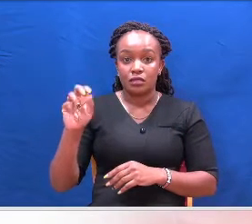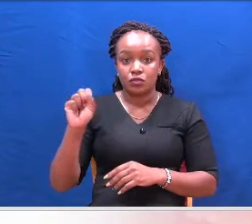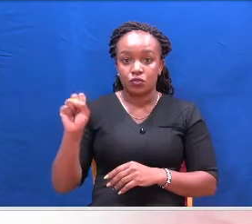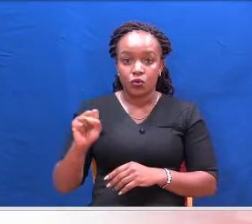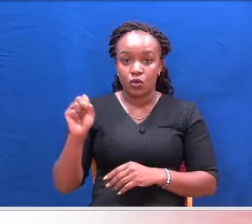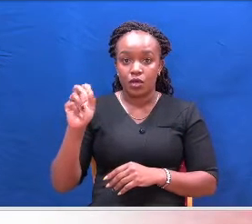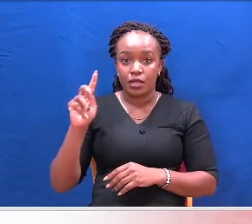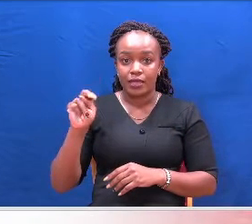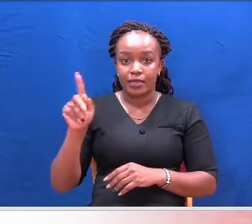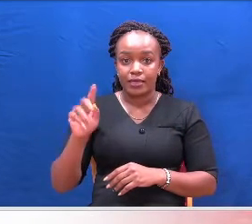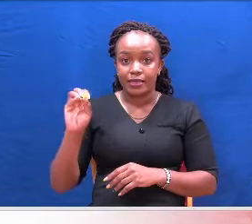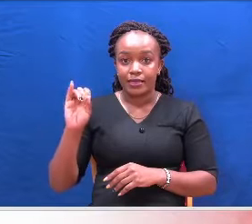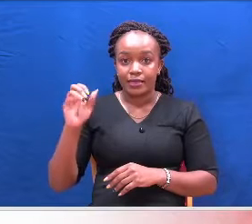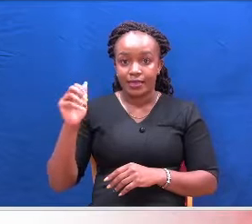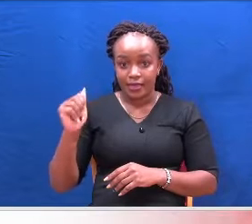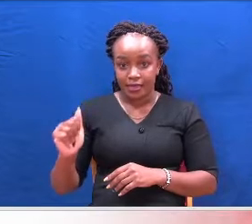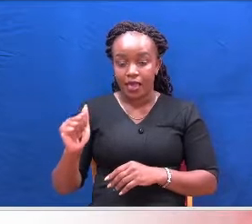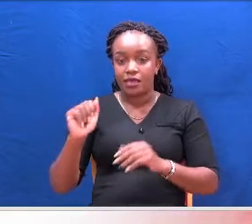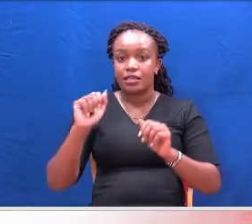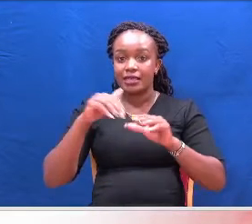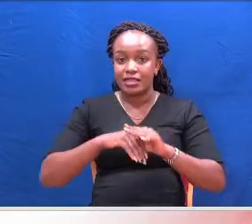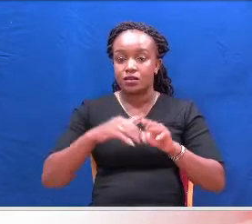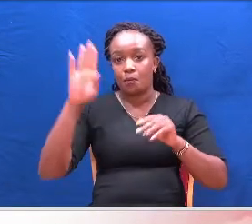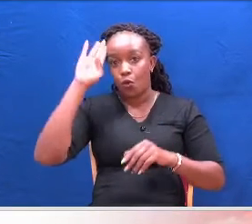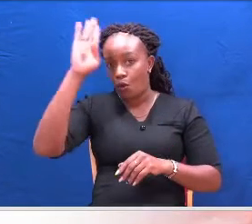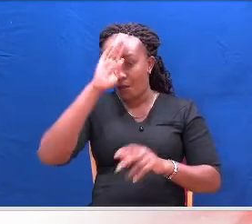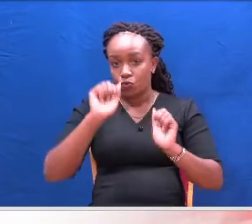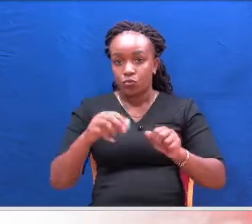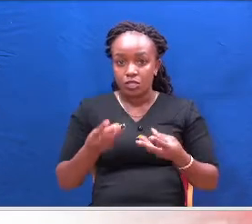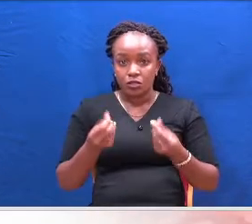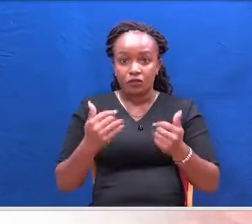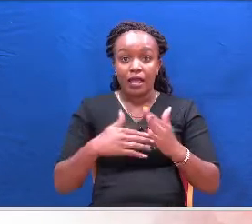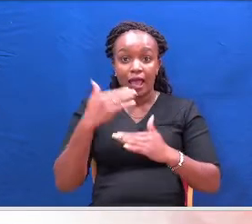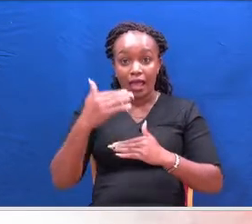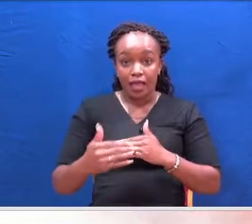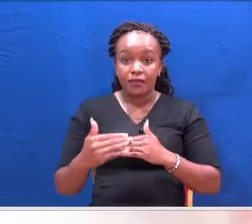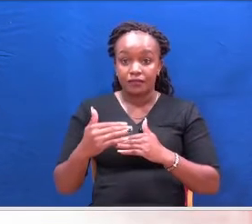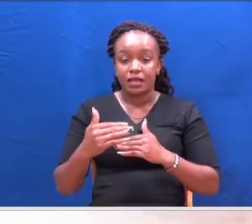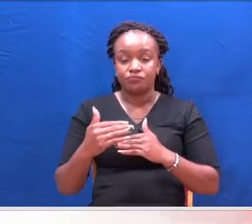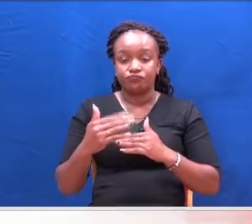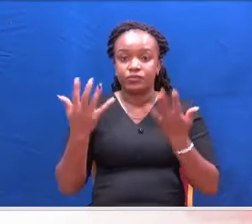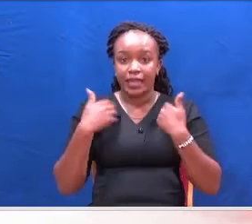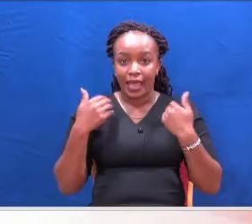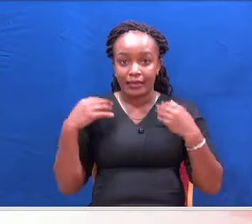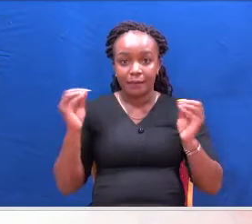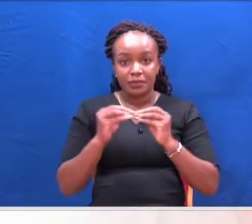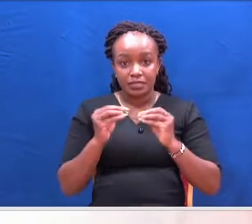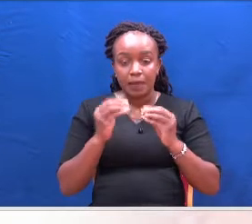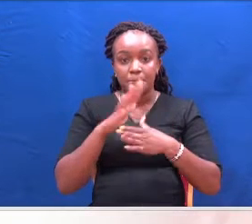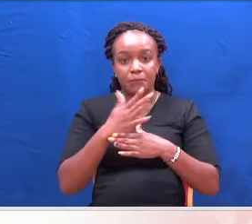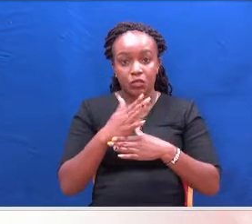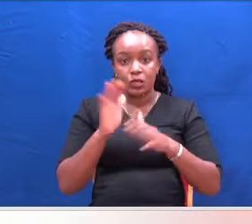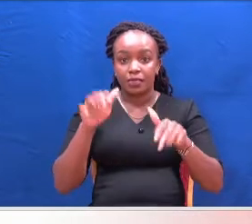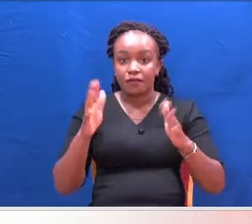ukatatuliwa baada ya mbunge wa Kandui Wafula wa Munyinyi kuandaa kikao kati ya viongozi na wakulima wa usimamizi wa kiwanda